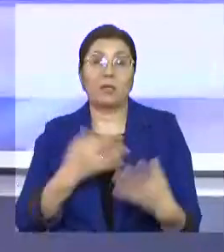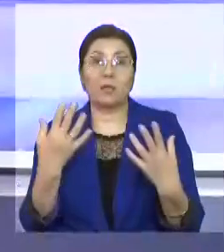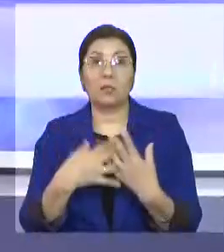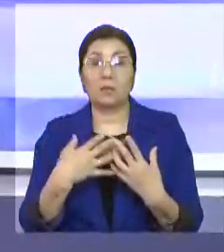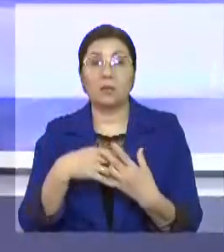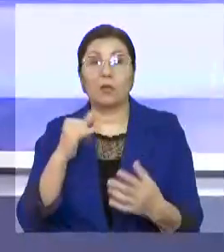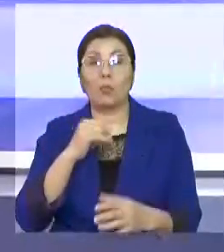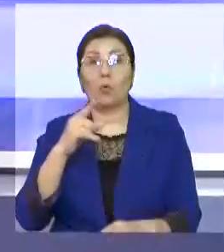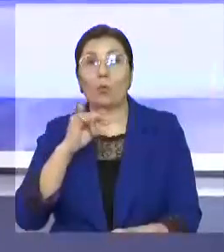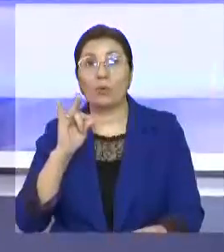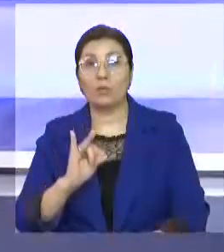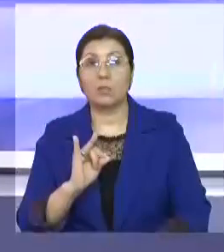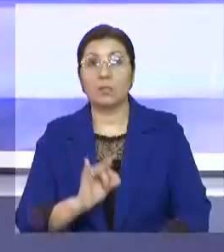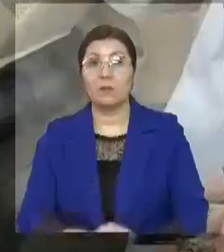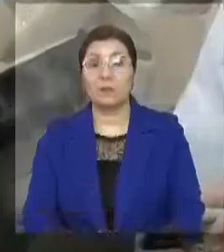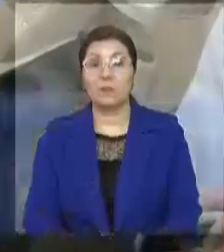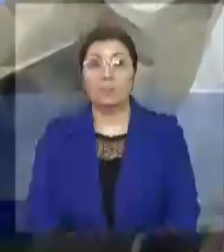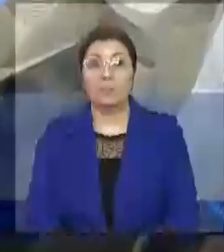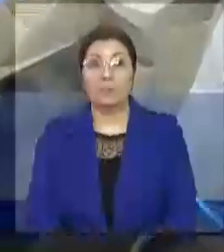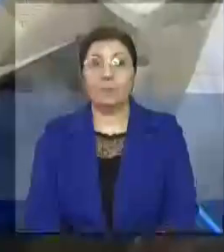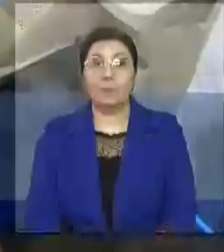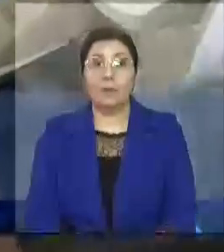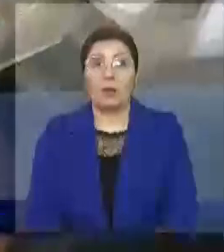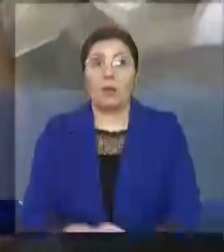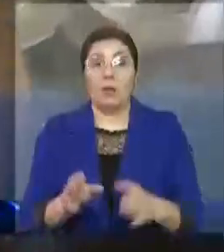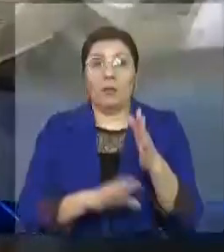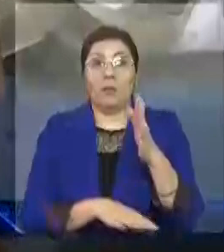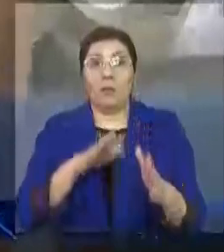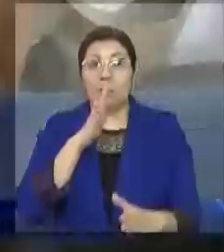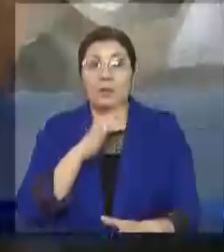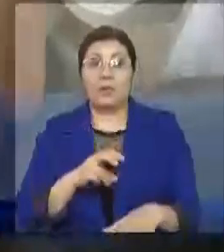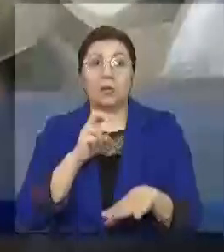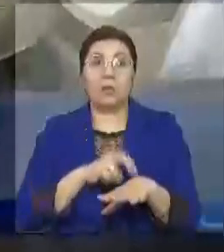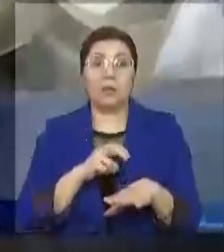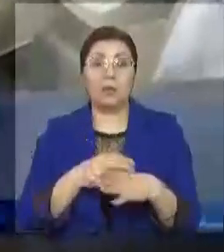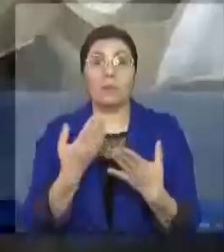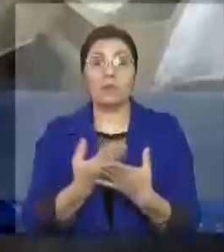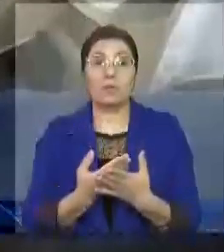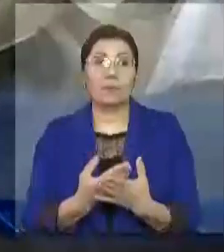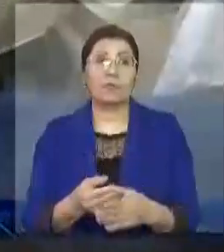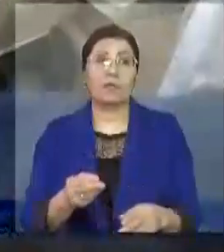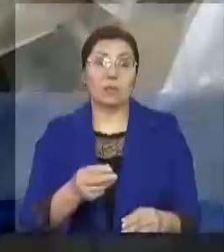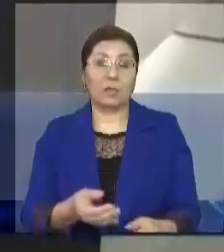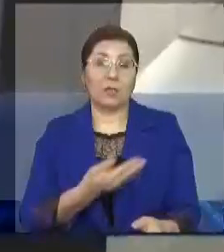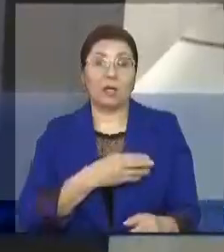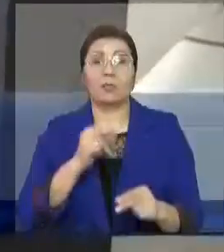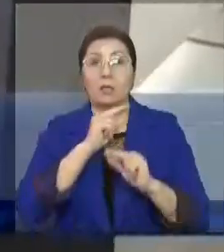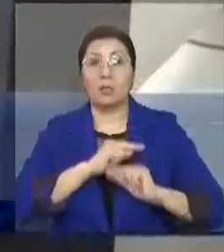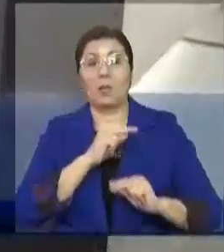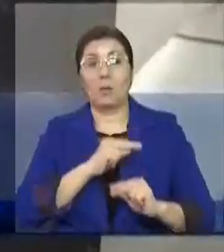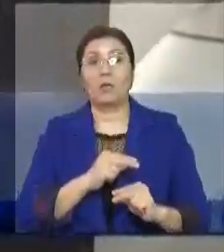УЗИ экспертного класса. В последнее время специалисты в области диагностики предпочитают работать на